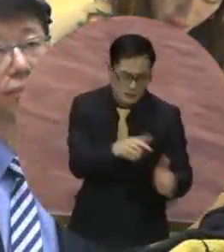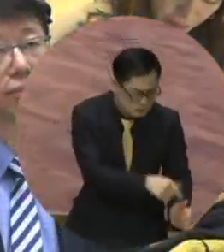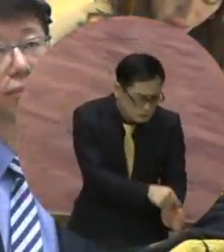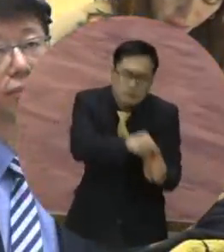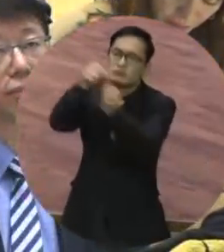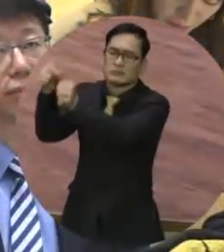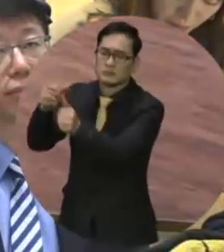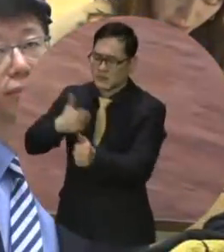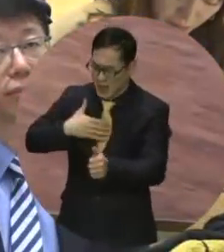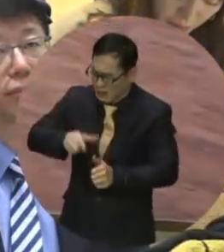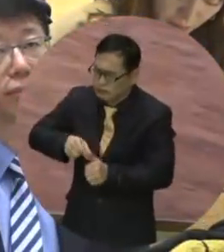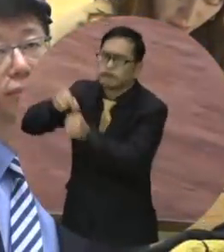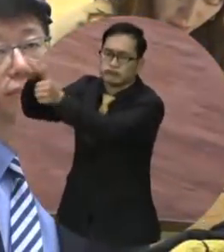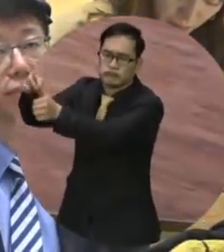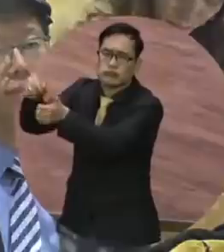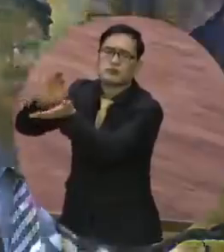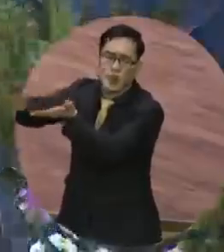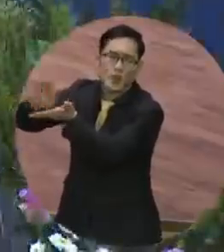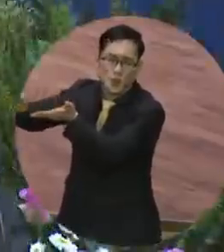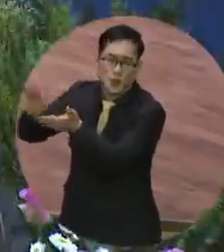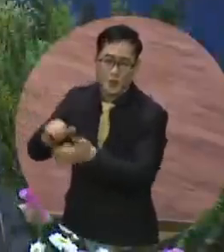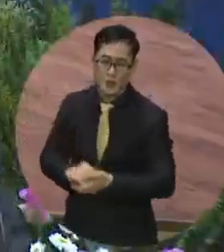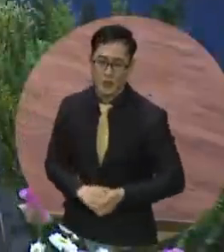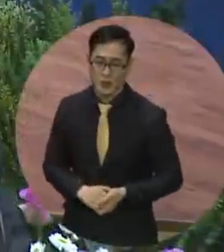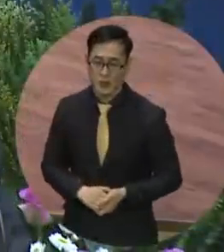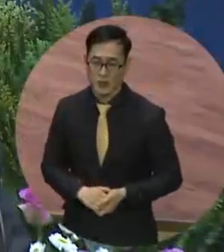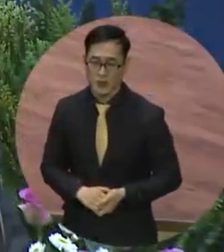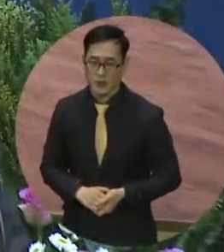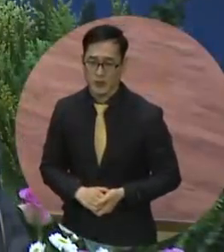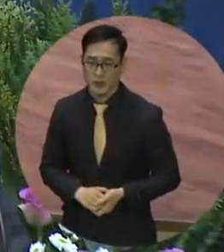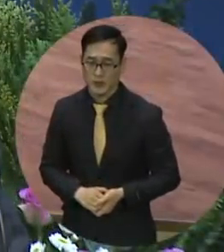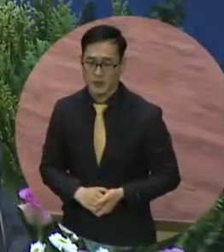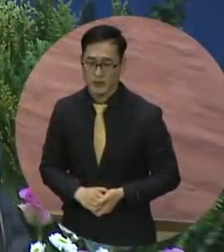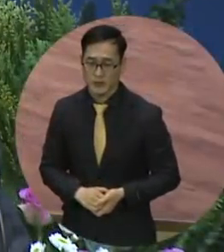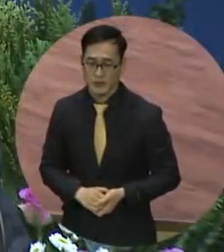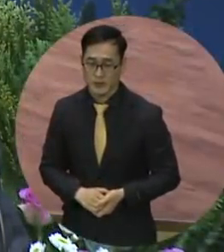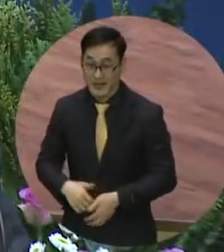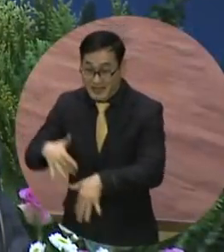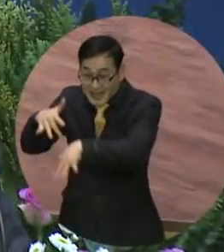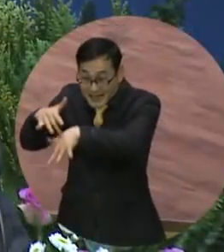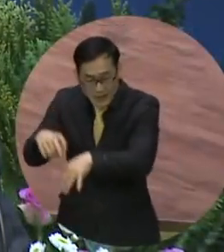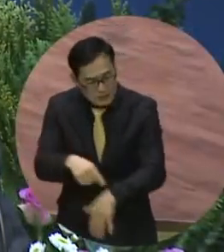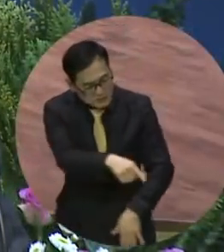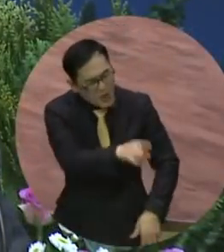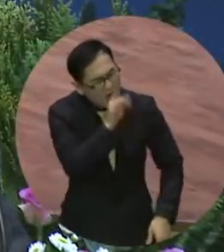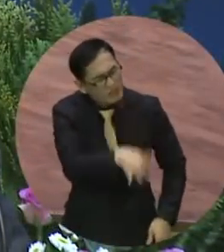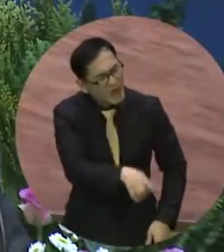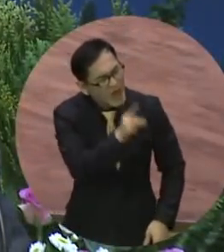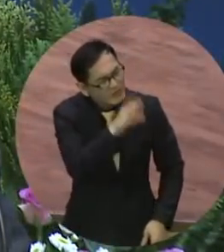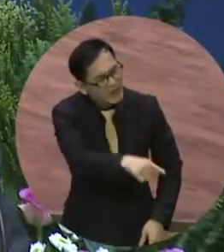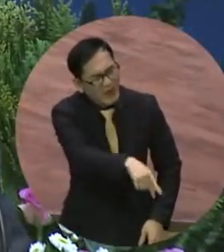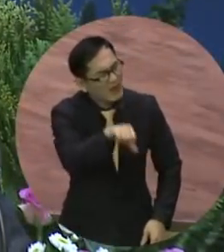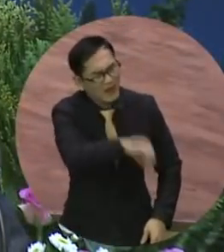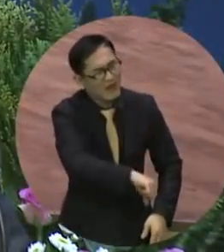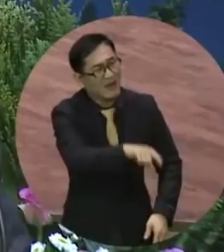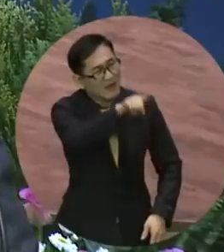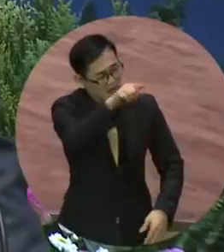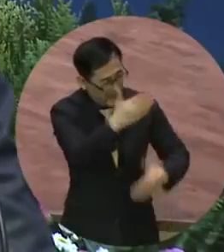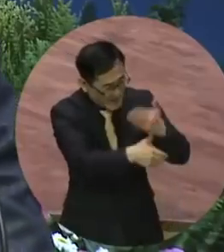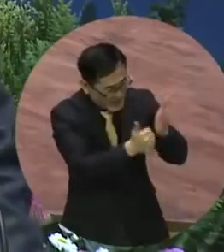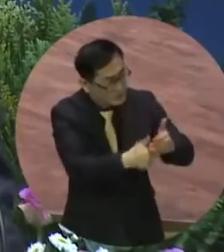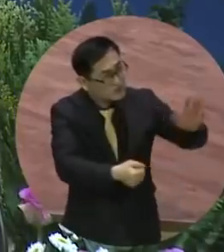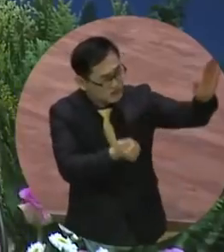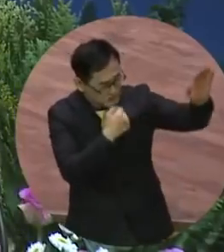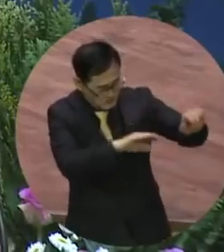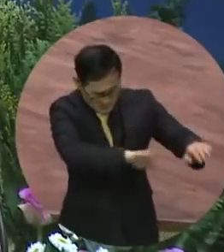그게 빠져나오는 거예요. 나라는 중심에서 물질, 늘 시험 들어. 이것 때문에 기죽고, 이것 때문에 기살고,